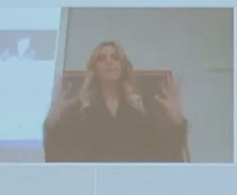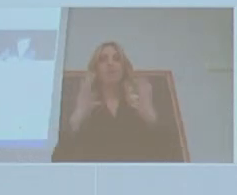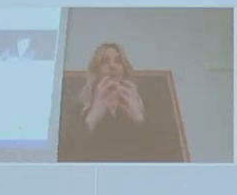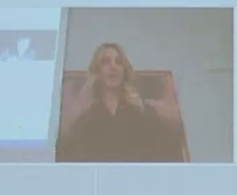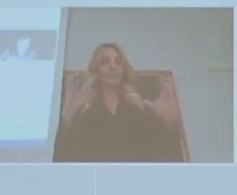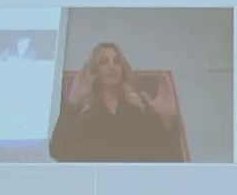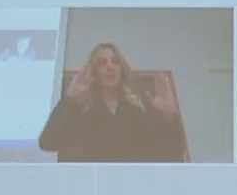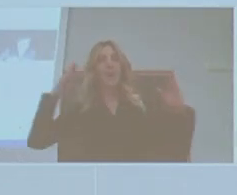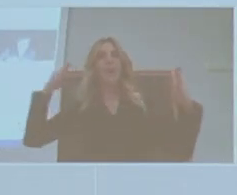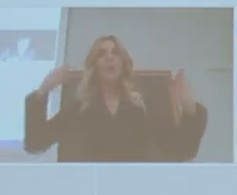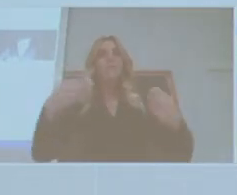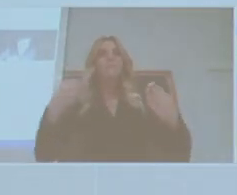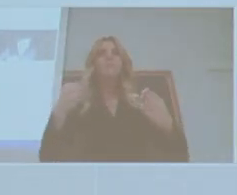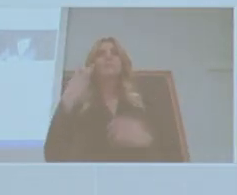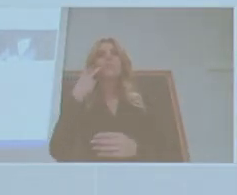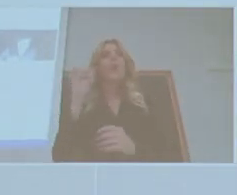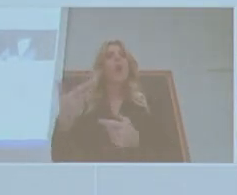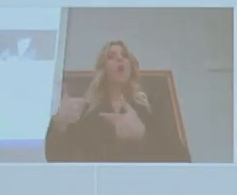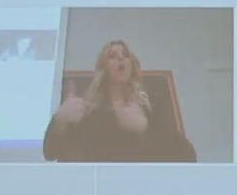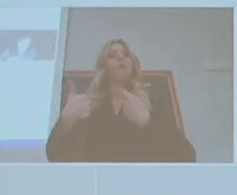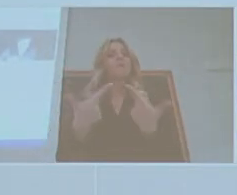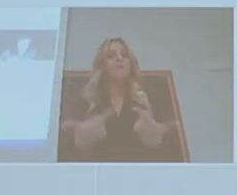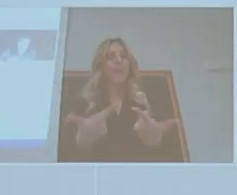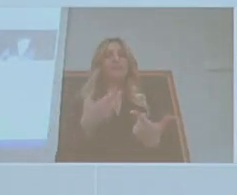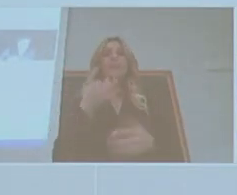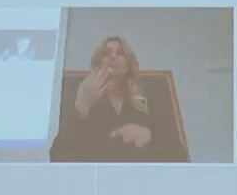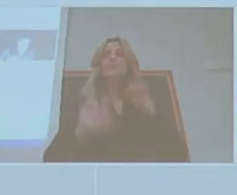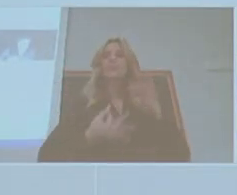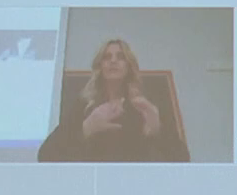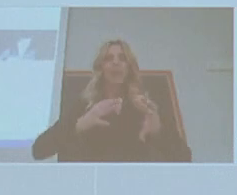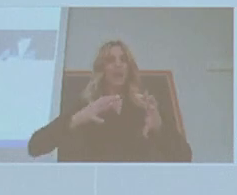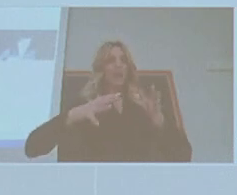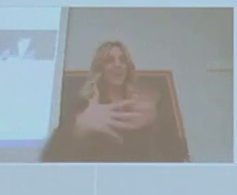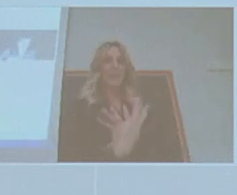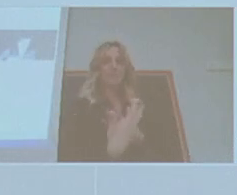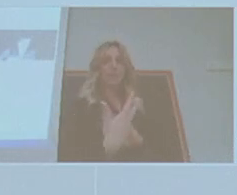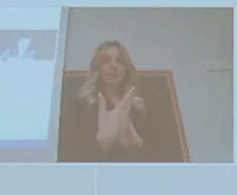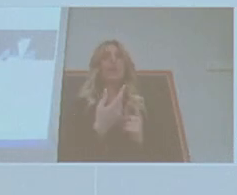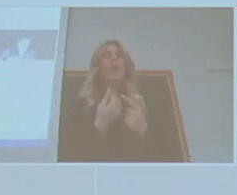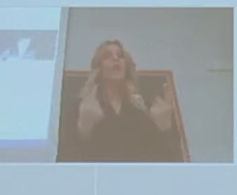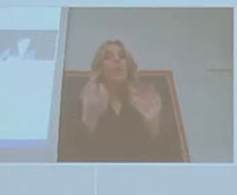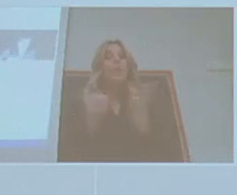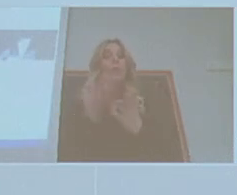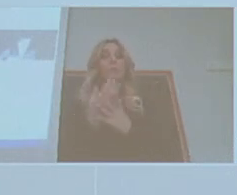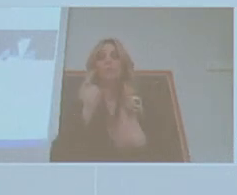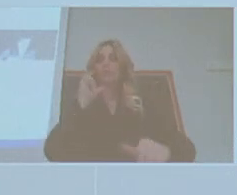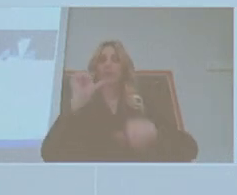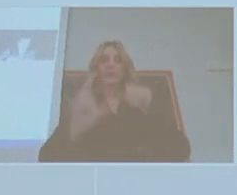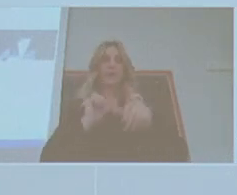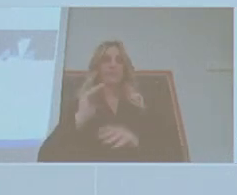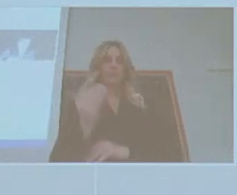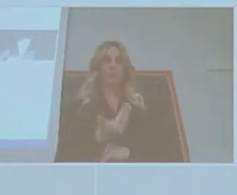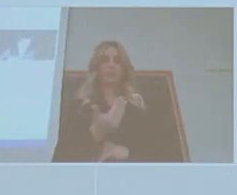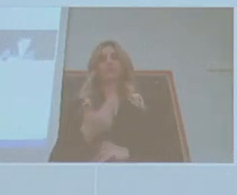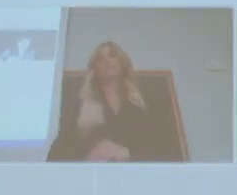si concentra sul lato dell'offerta, quindi cambia lo scenario economico produttivo. Le imprese